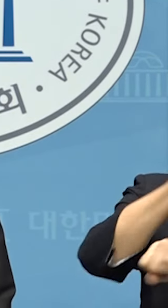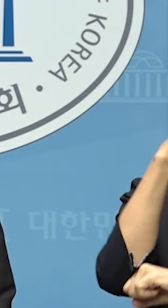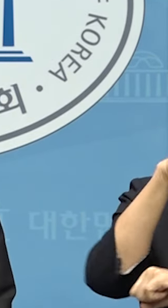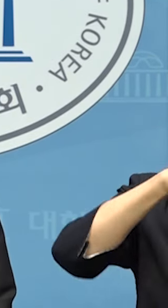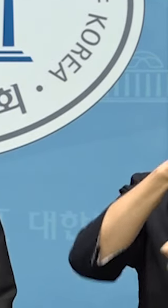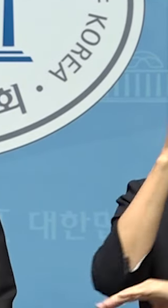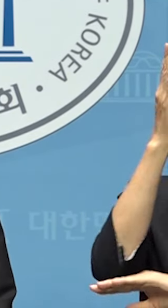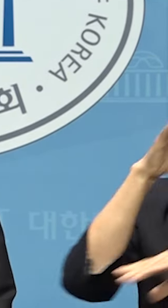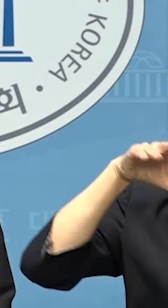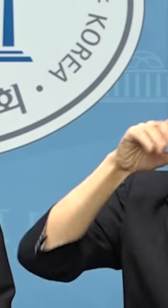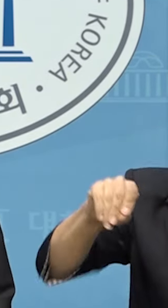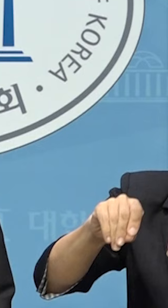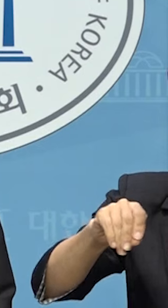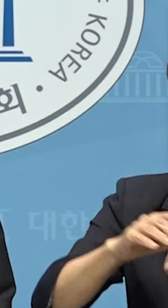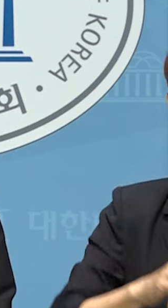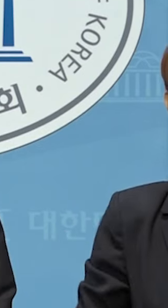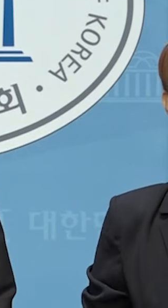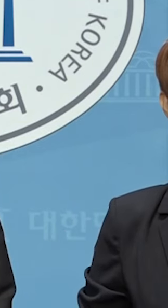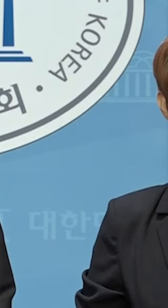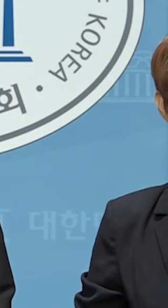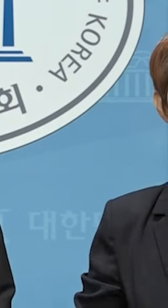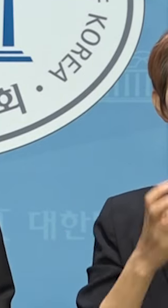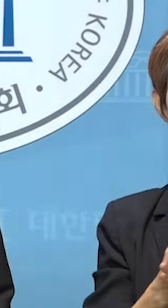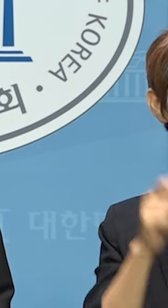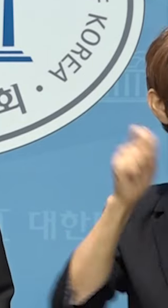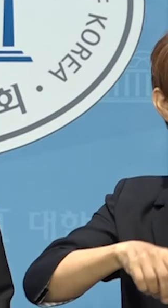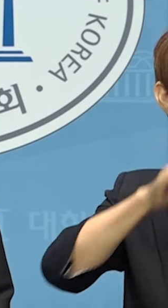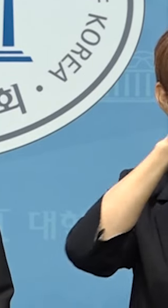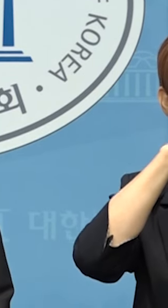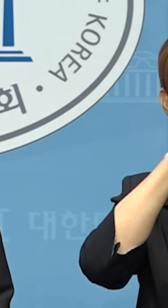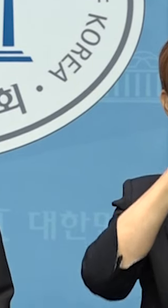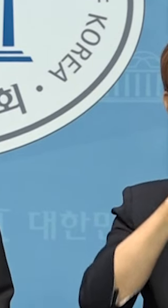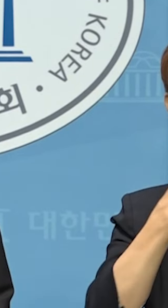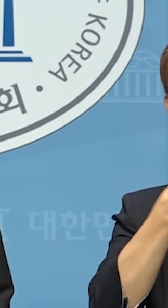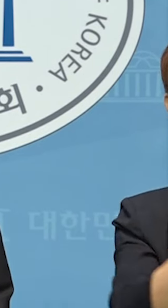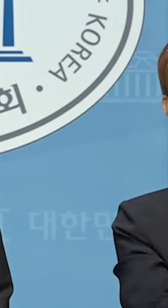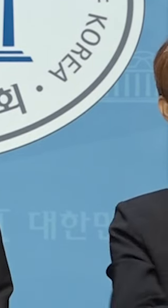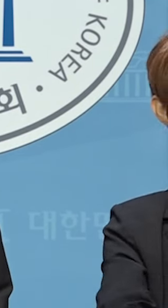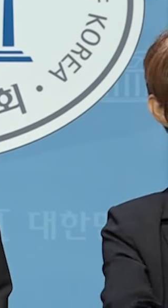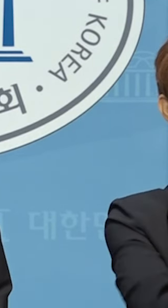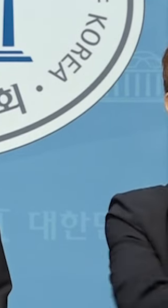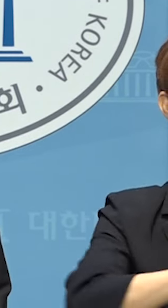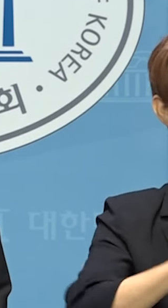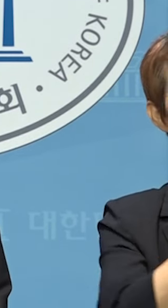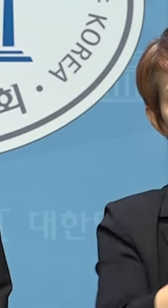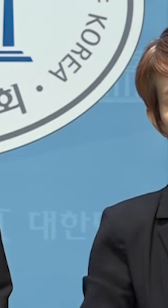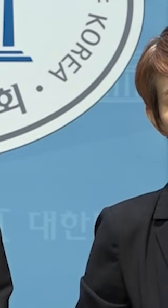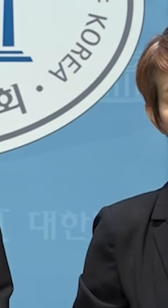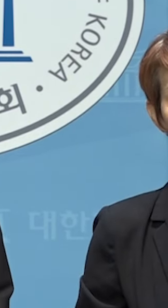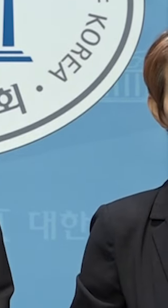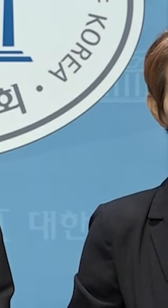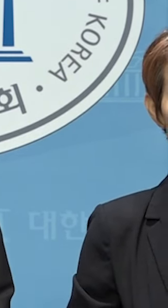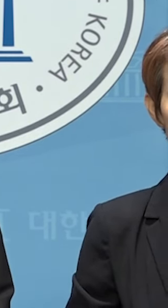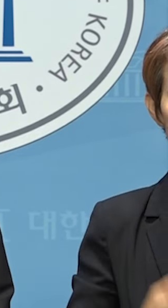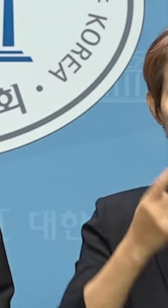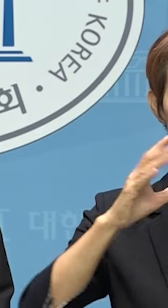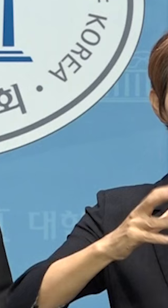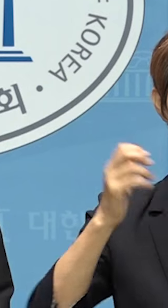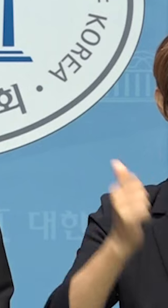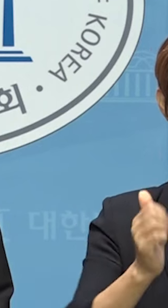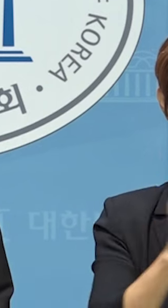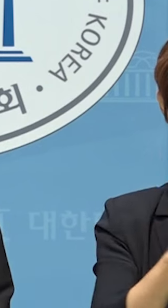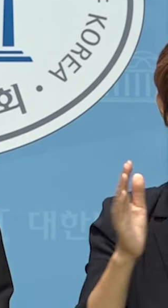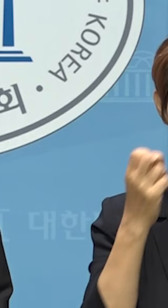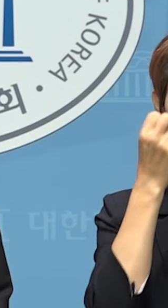공식까지 만들어내며 민주당은 끝없이 폭주하고 있습니다 22대 국회 개원 두 달